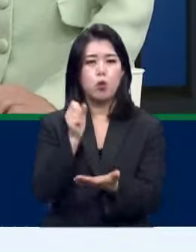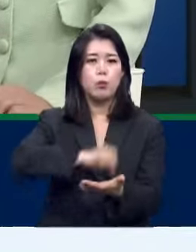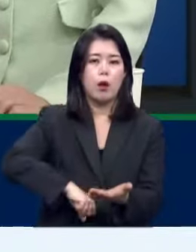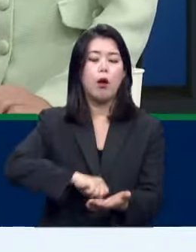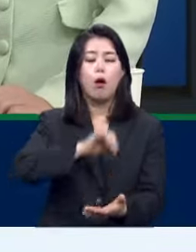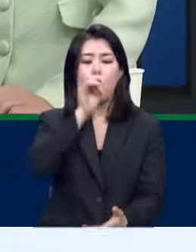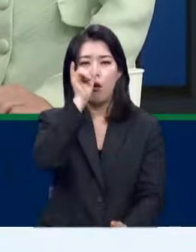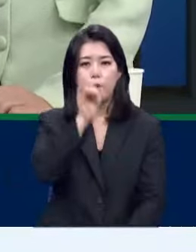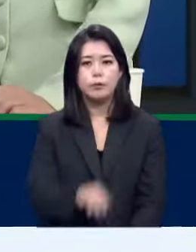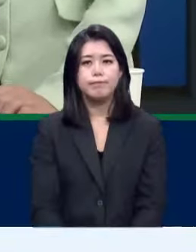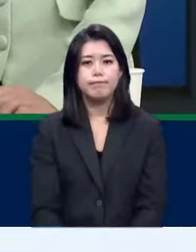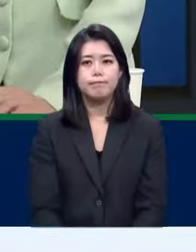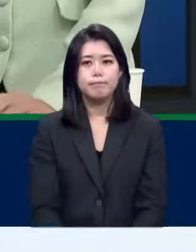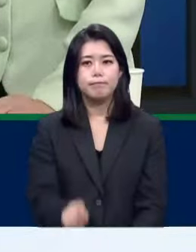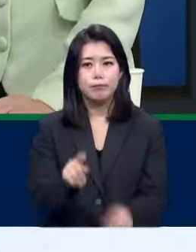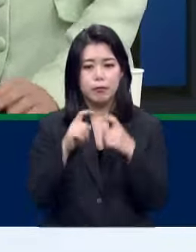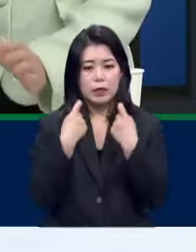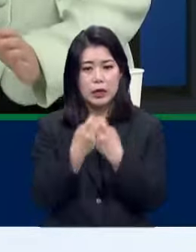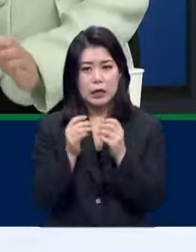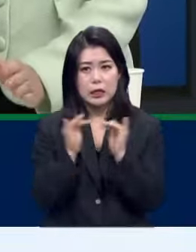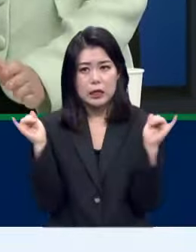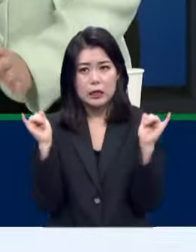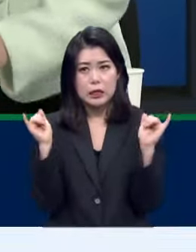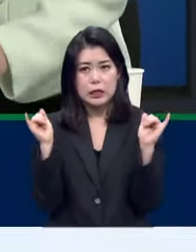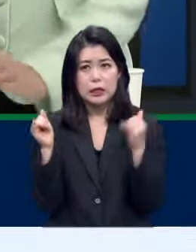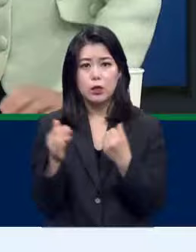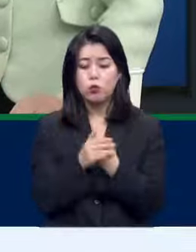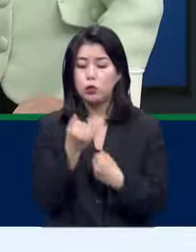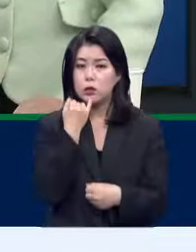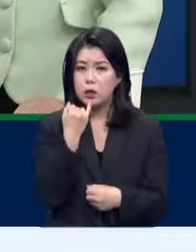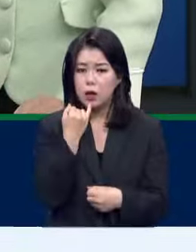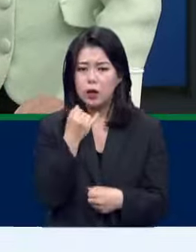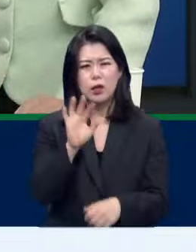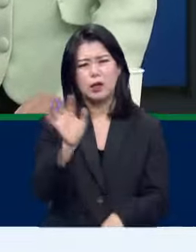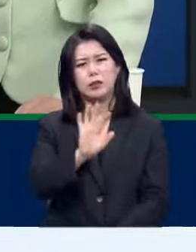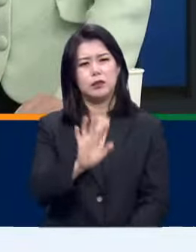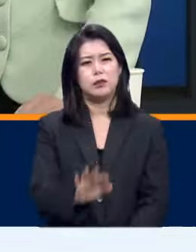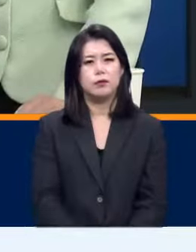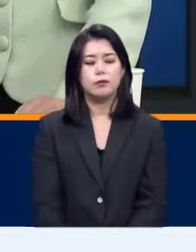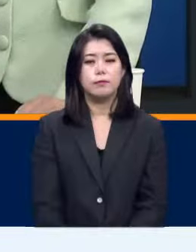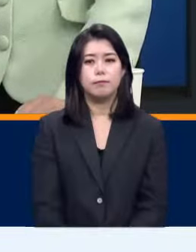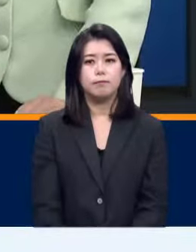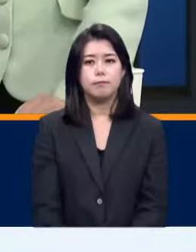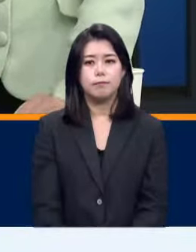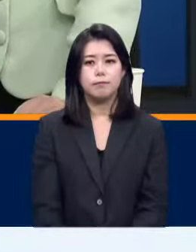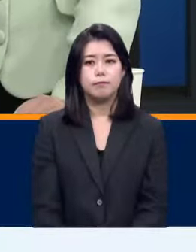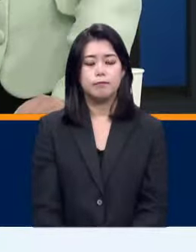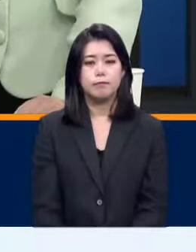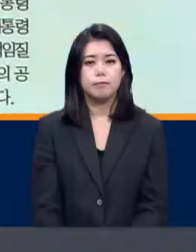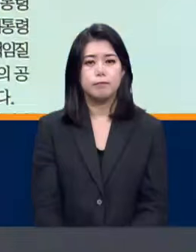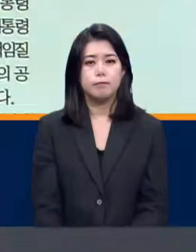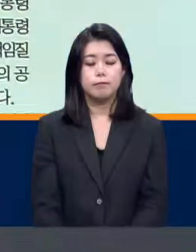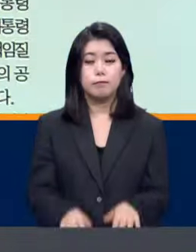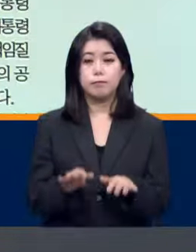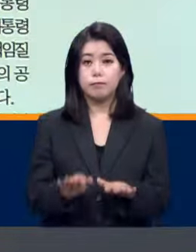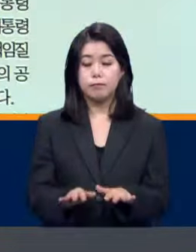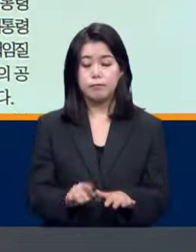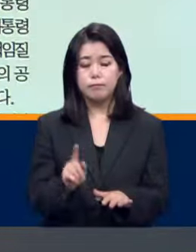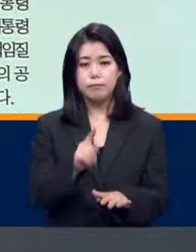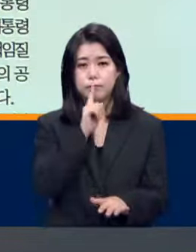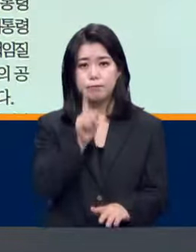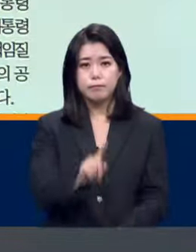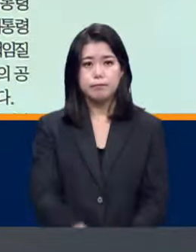연결되는 부분이 있기 때문에 민간인 신분이다 이런 부분은 사실 법적 격에는 크게 문제되지 않을 것 같습니다네 근데 지금 사실